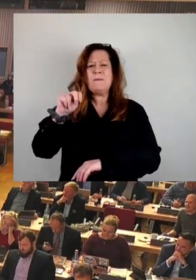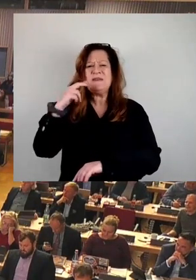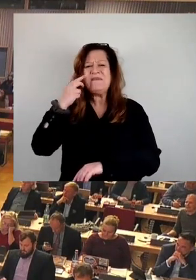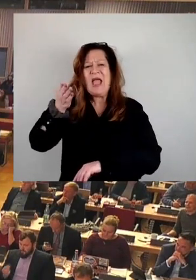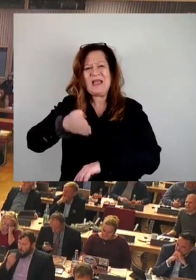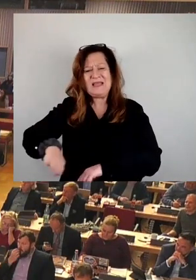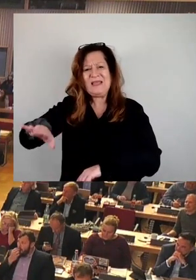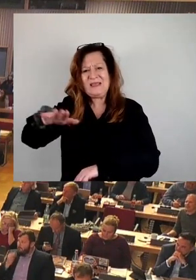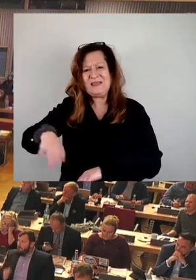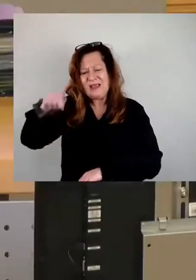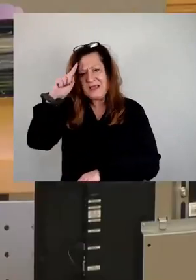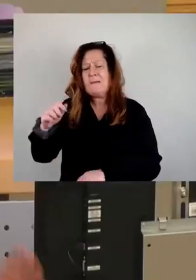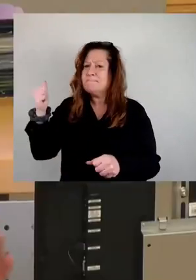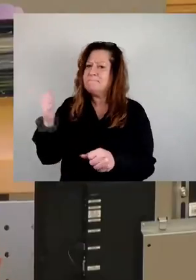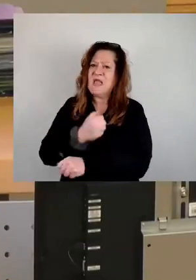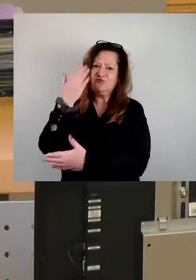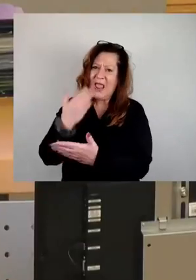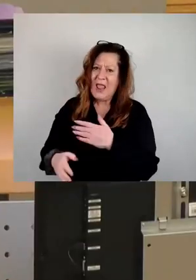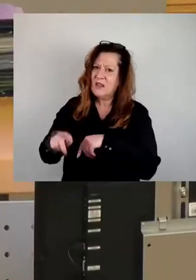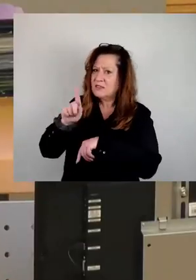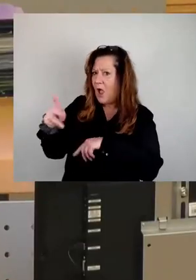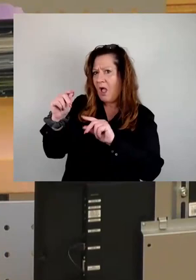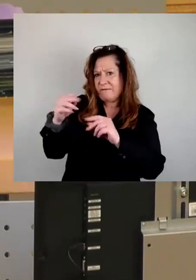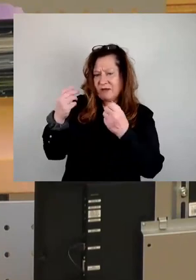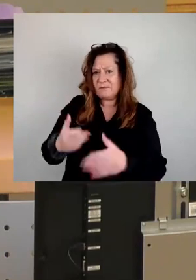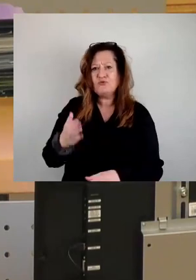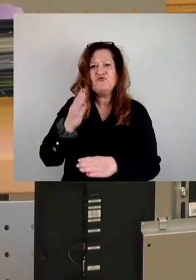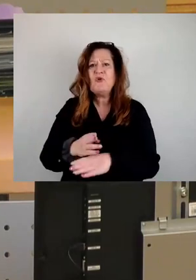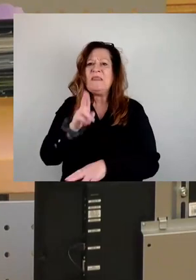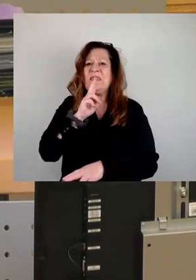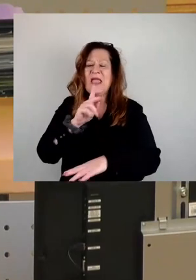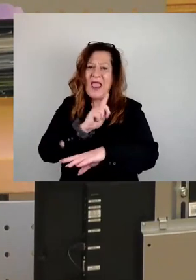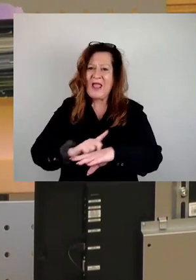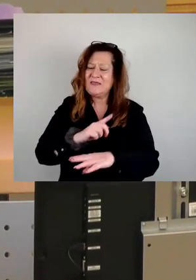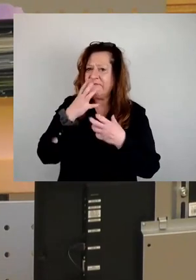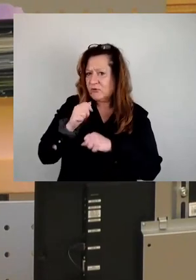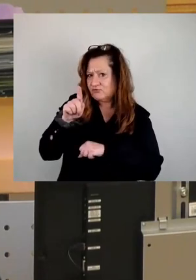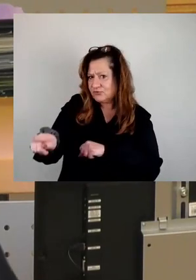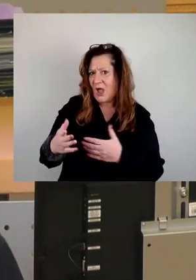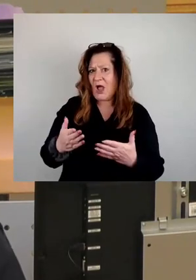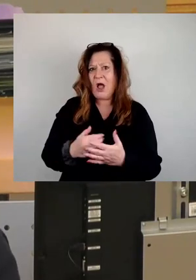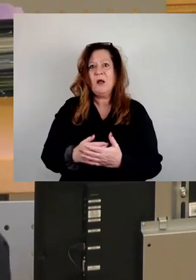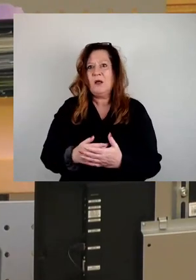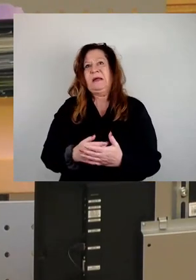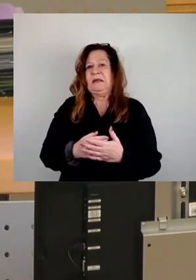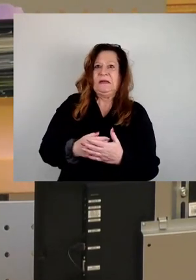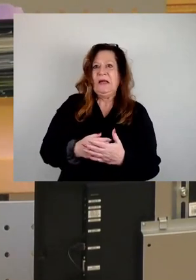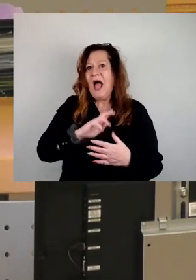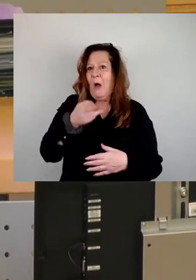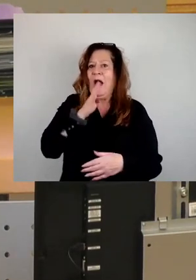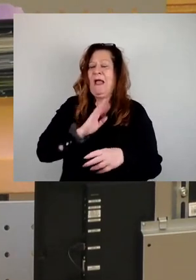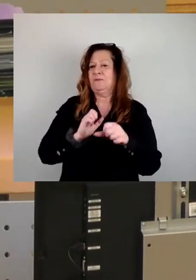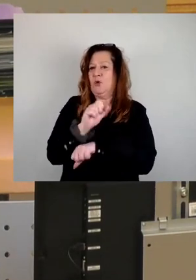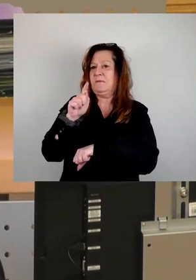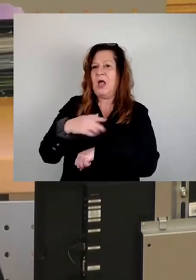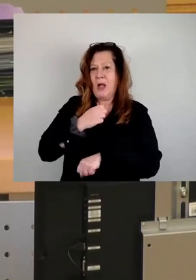da was passiert. Das haben wir uns schon zu DDR-Zeiten gewünscht. Wir waren natürlich auch illegalerweise trotzdem dort baden, richtigerweise, weil es